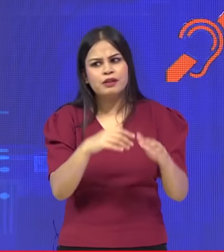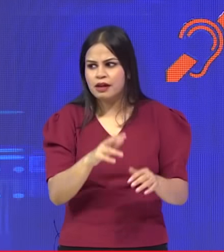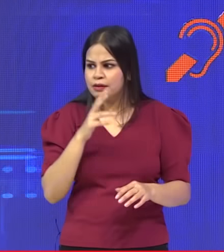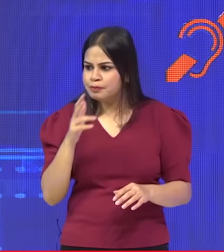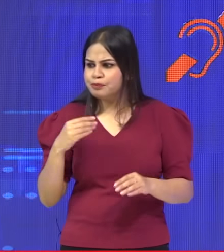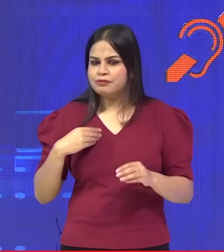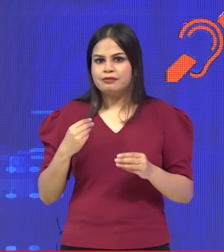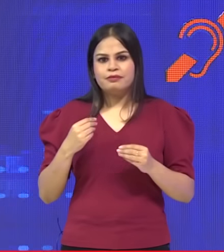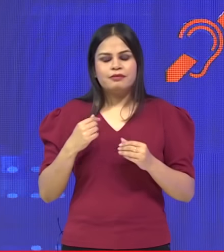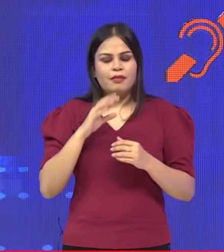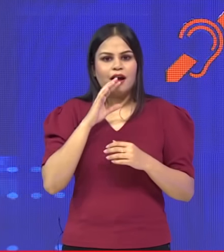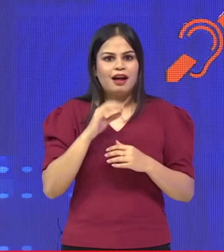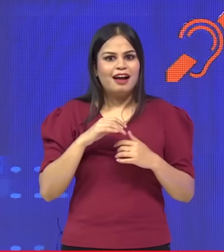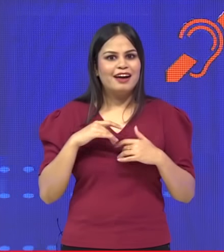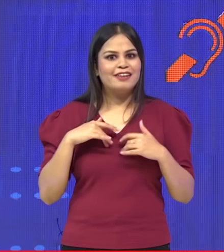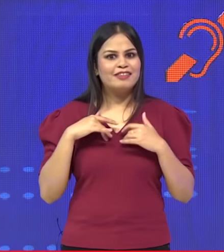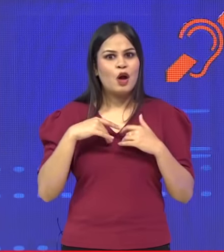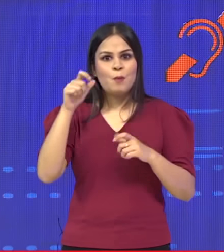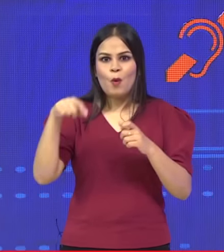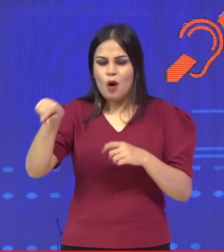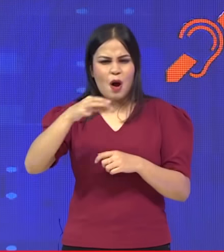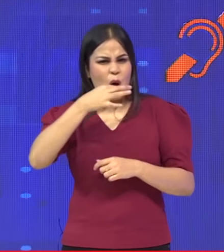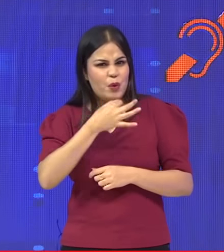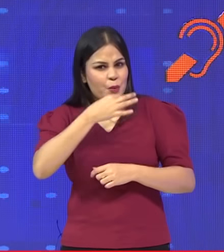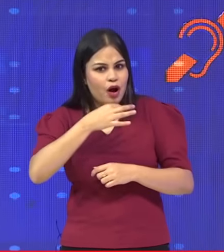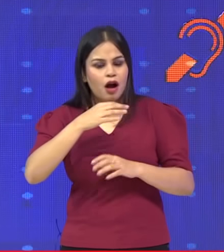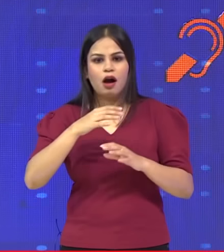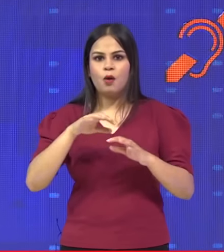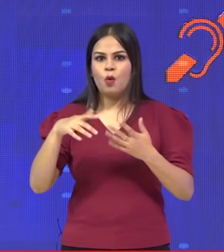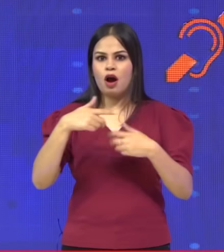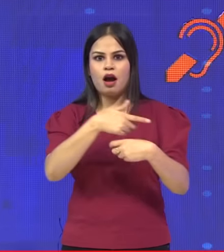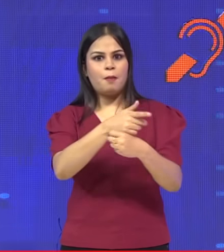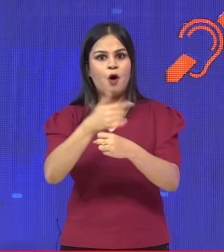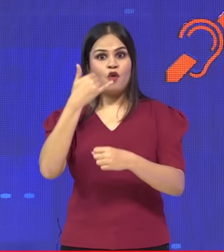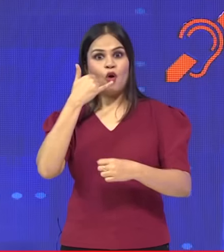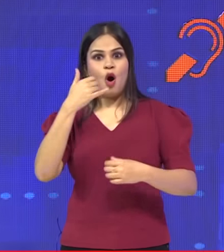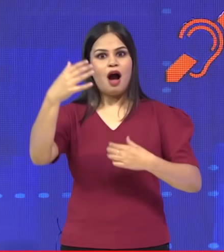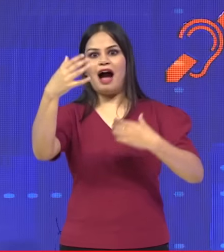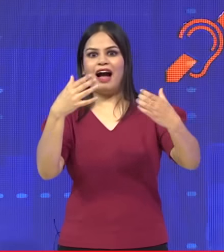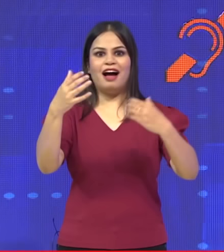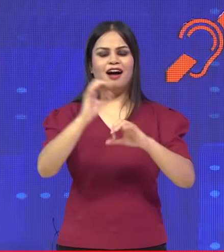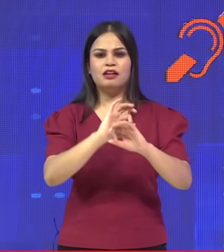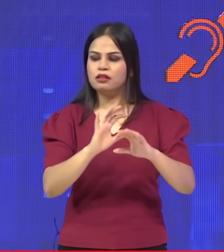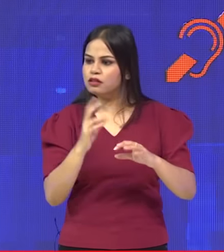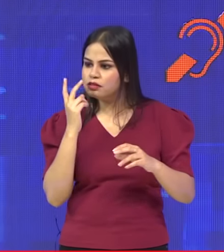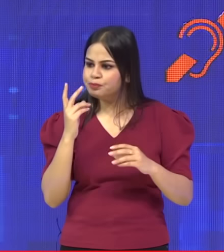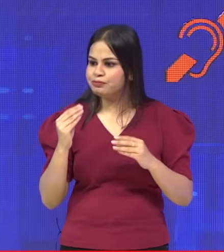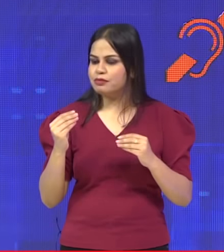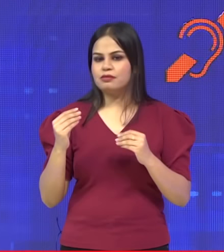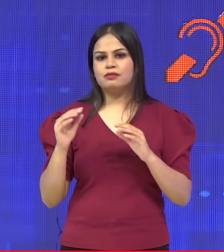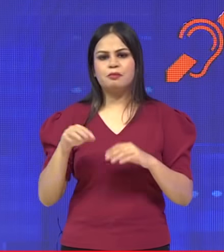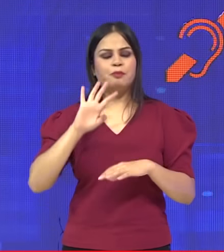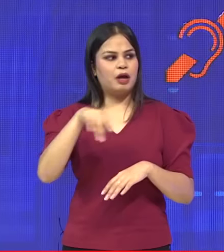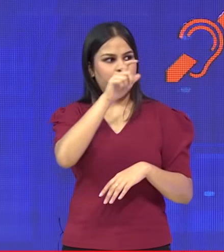कसम से बोला यार और शीटियां बाज रही हैं और कैमरा फोन बाहर ए गए तो फिर मैडम